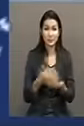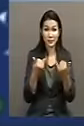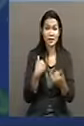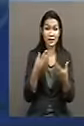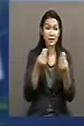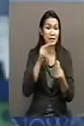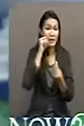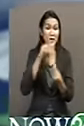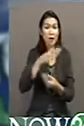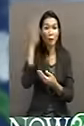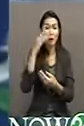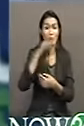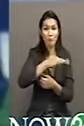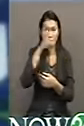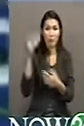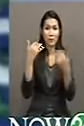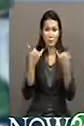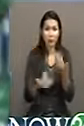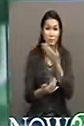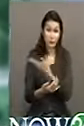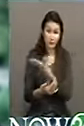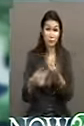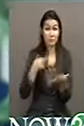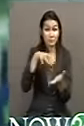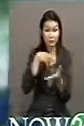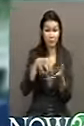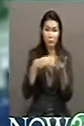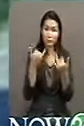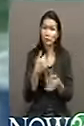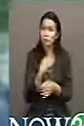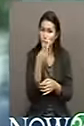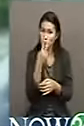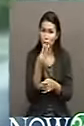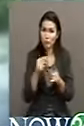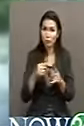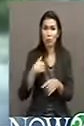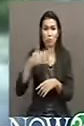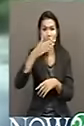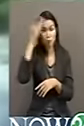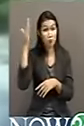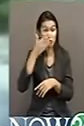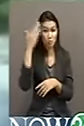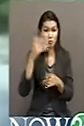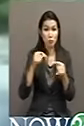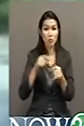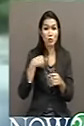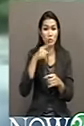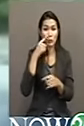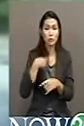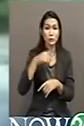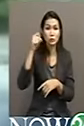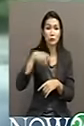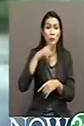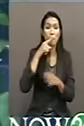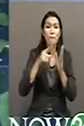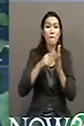ดินน้ำลมฟ้าพยากรณ์วันนี้อยู่กับผมสุภวิชย์สงวนเลือดไทยครับวันนี้เรายังคงจะต้องจับตามองพายุอยู่นะครับเริ่มต้นกันที่ซปเปอร์ไต้ฝุ่นเม